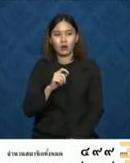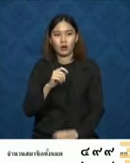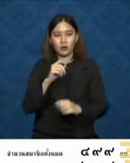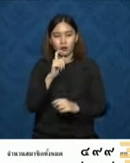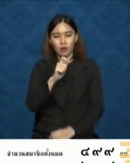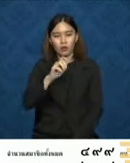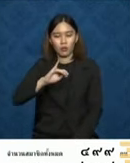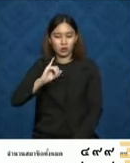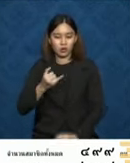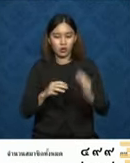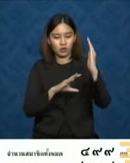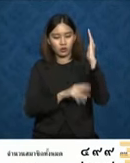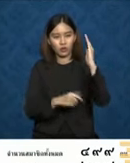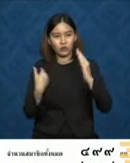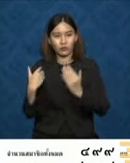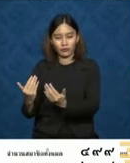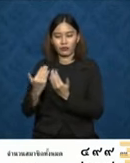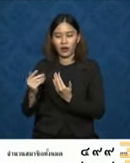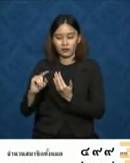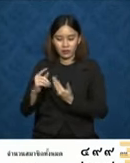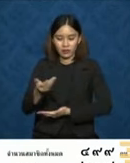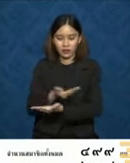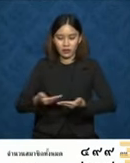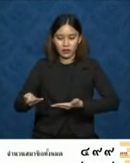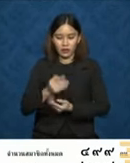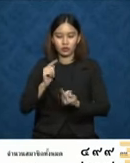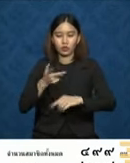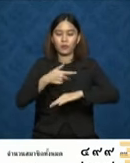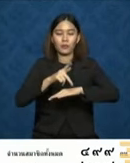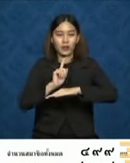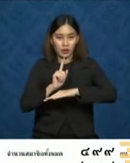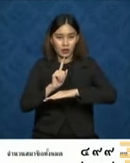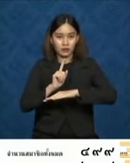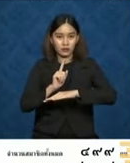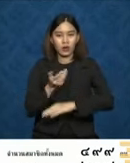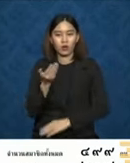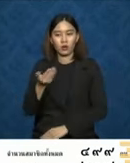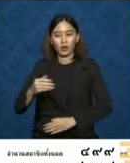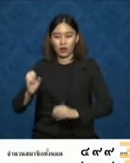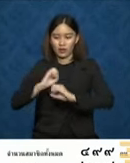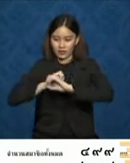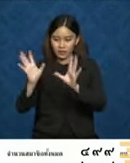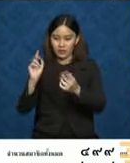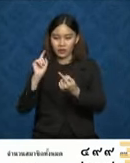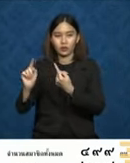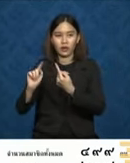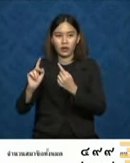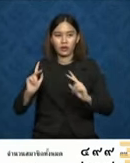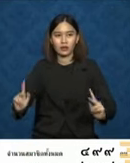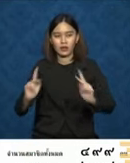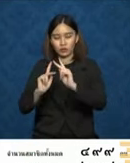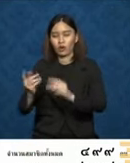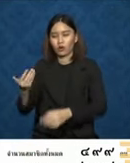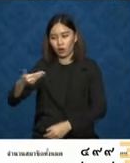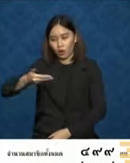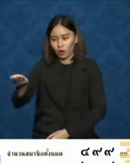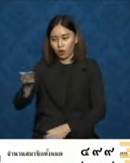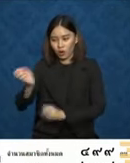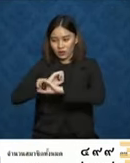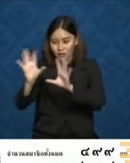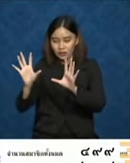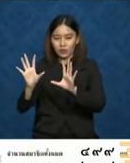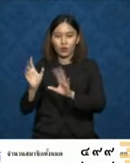บริหารส่วนจังหวัดชุมพรขวากนะครับมาหารือกับท่านประธานสภาและขอความชัดเจนจากนะครับกระทรวงนิดนึงนะครับว่า